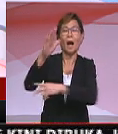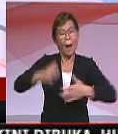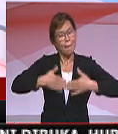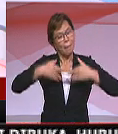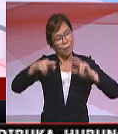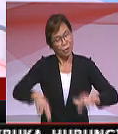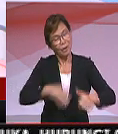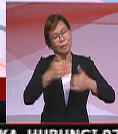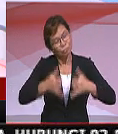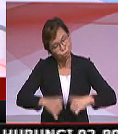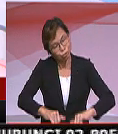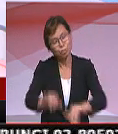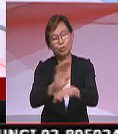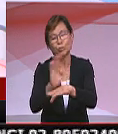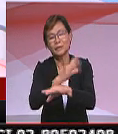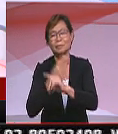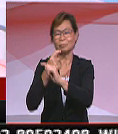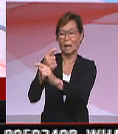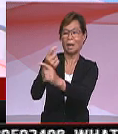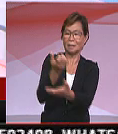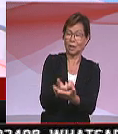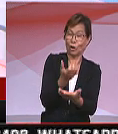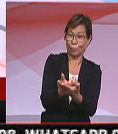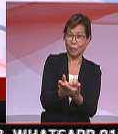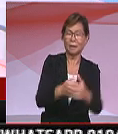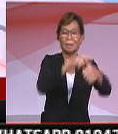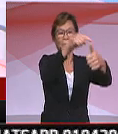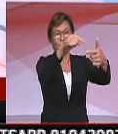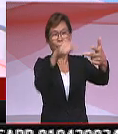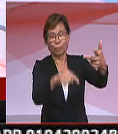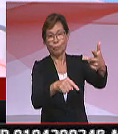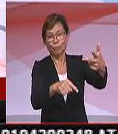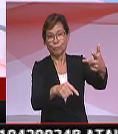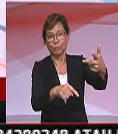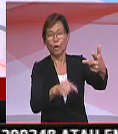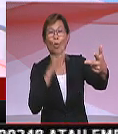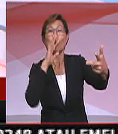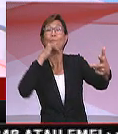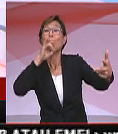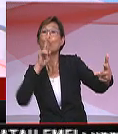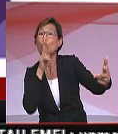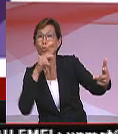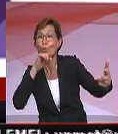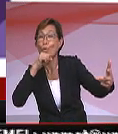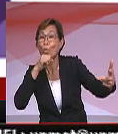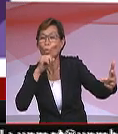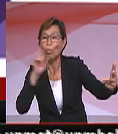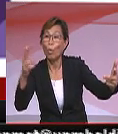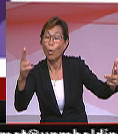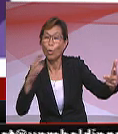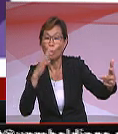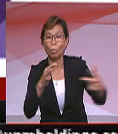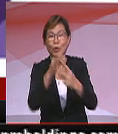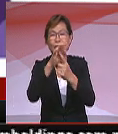Rakyat kelangsungan perniagaan dan ketahanan ekonomi tiga elemen iaitu warna unggu menjadi warna utama motif corak